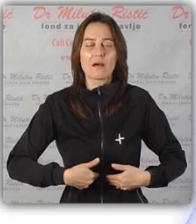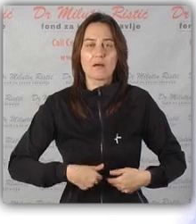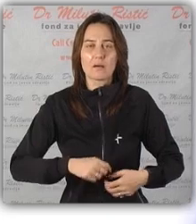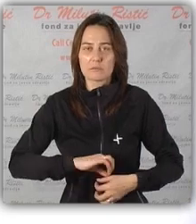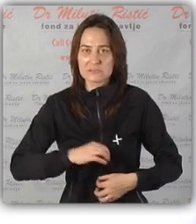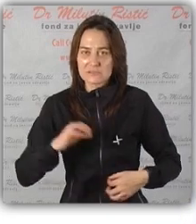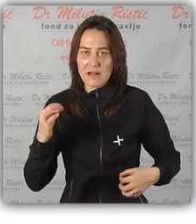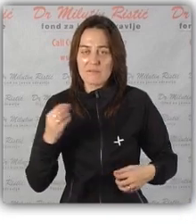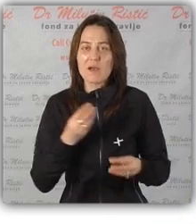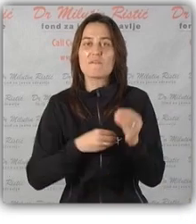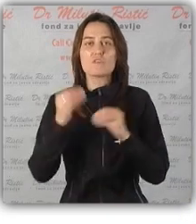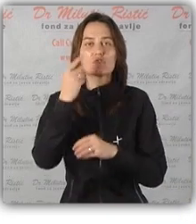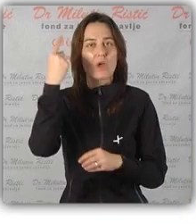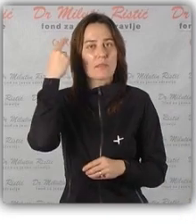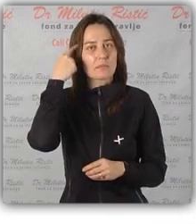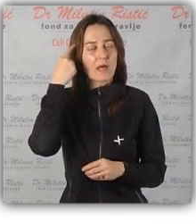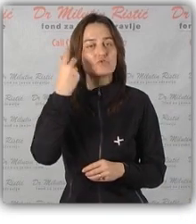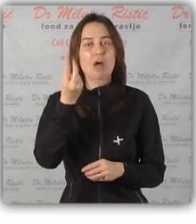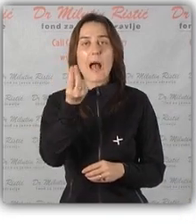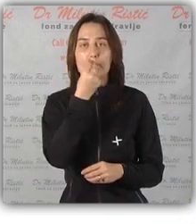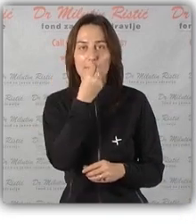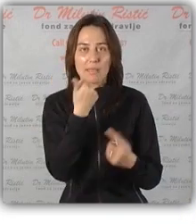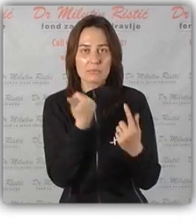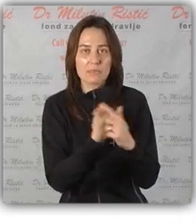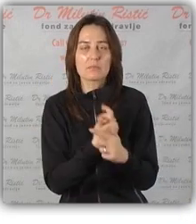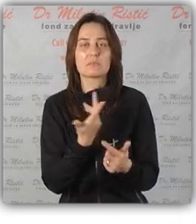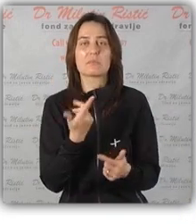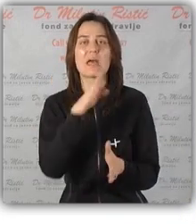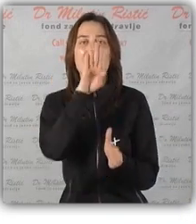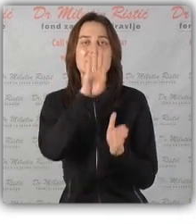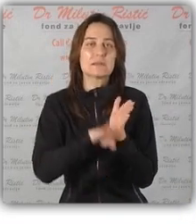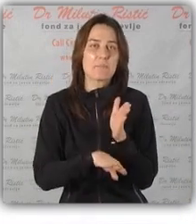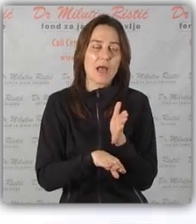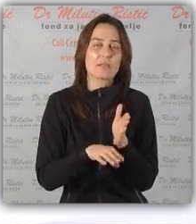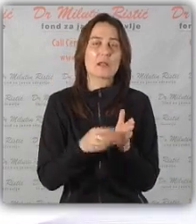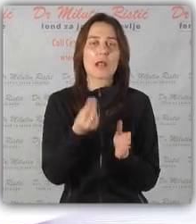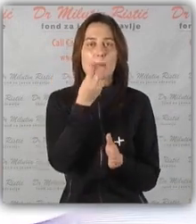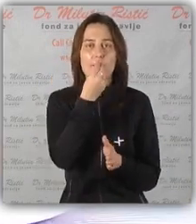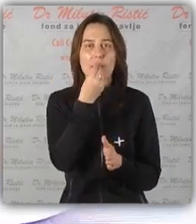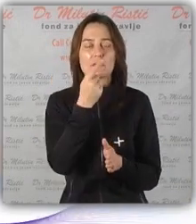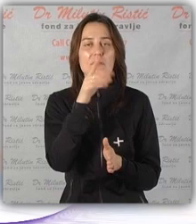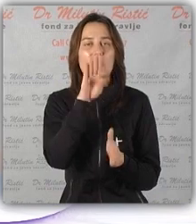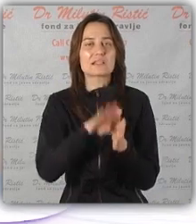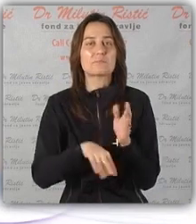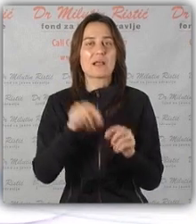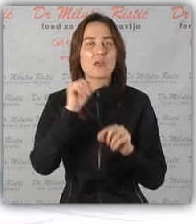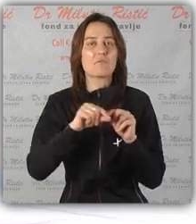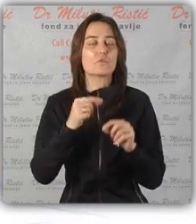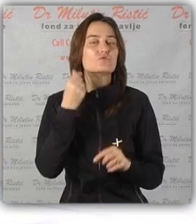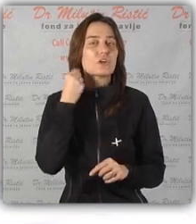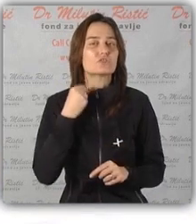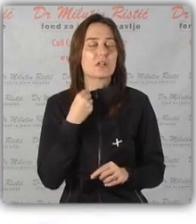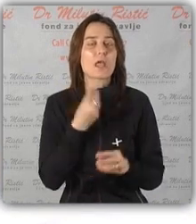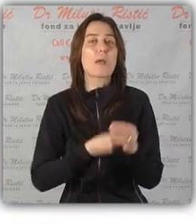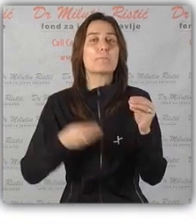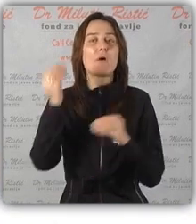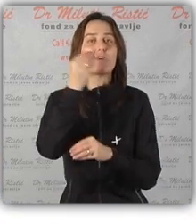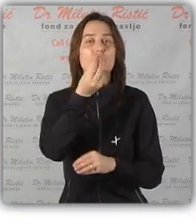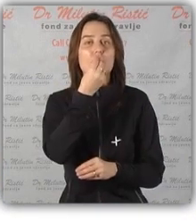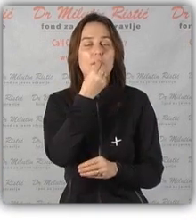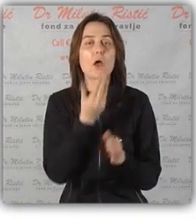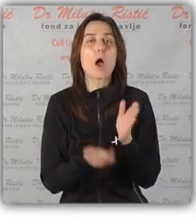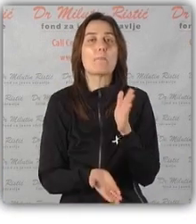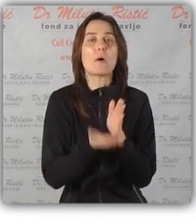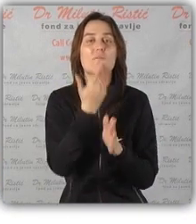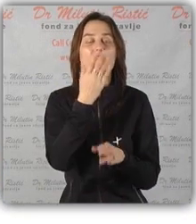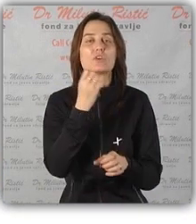na gastrointestinalni trakt na više načina, utiče na apetit u smislu smanjenog apetita kod smanjene funkcije žlezde i